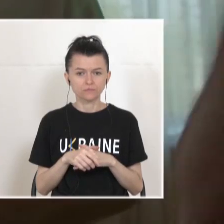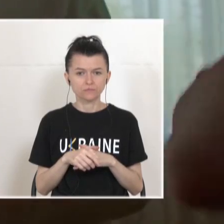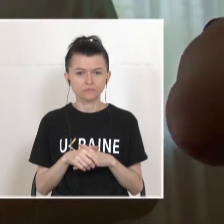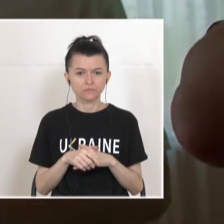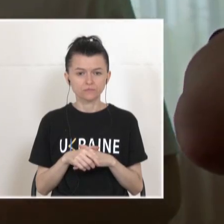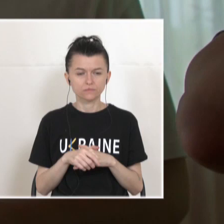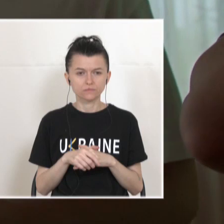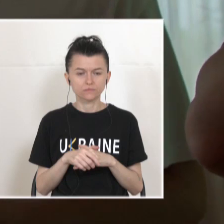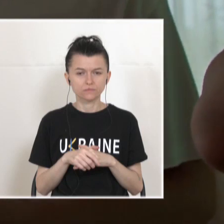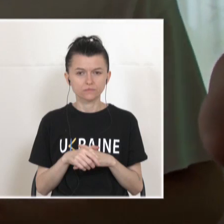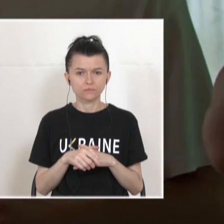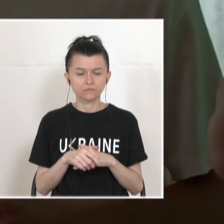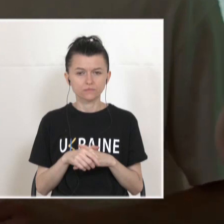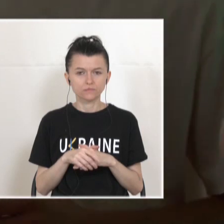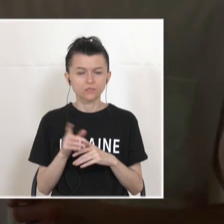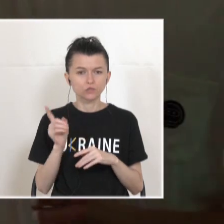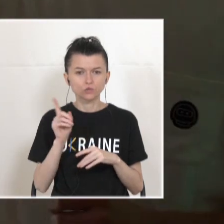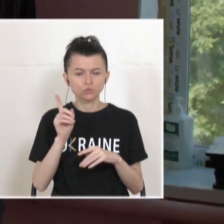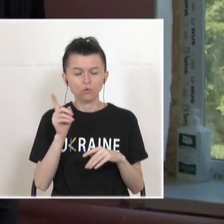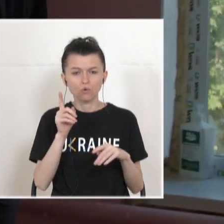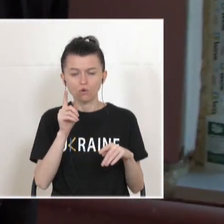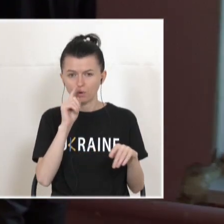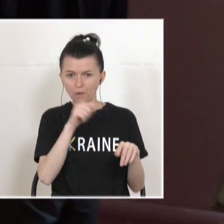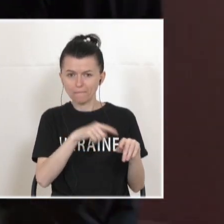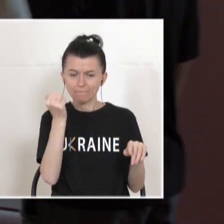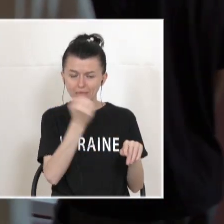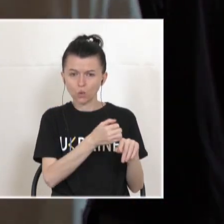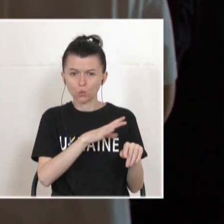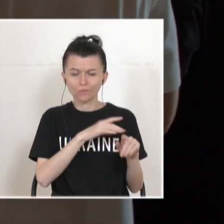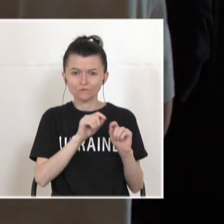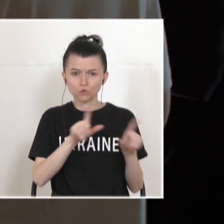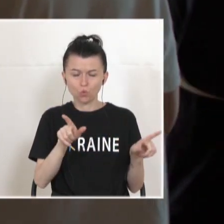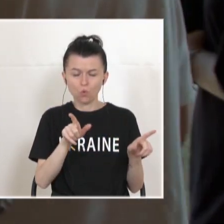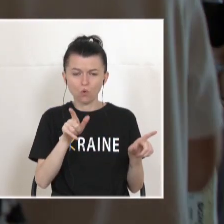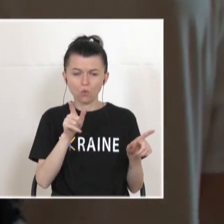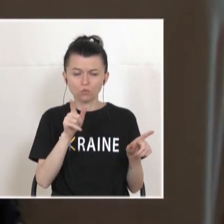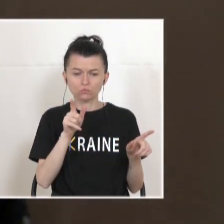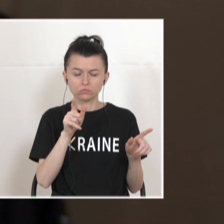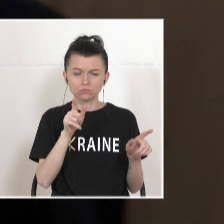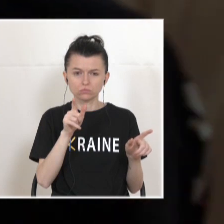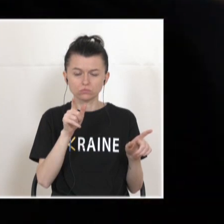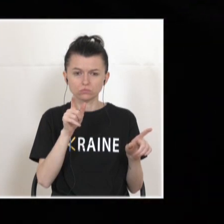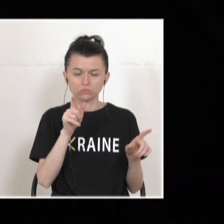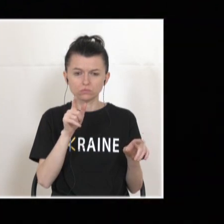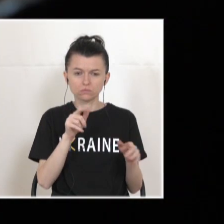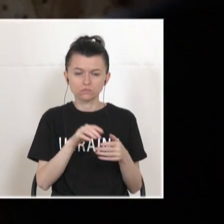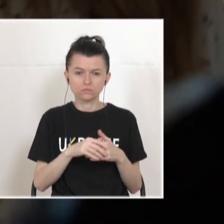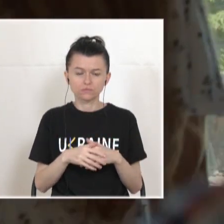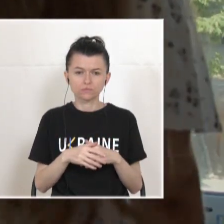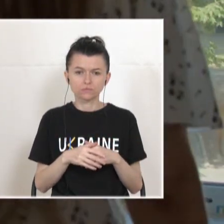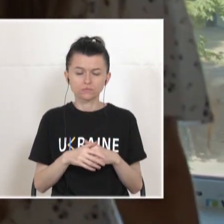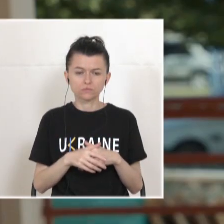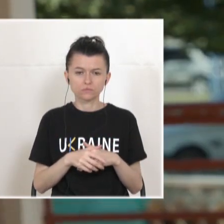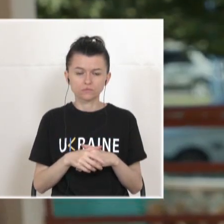Щось прильот був, да, в школу прямо? Що, прямо в школу було попадання? Так. Все, бачите, всі